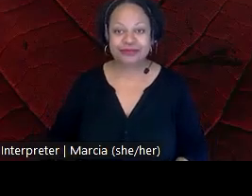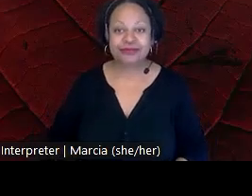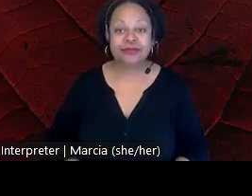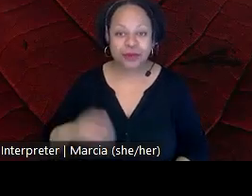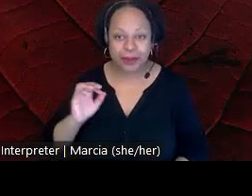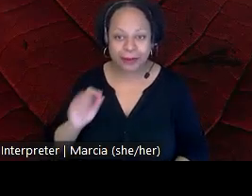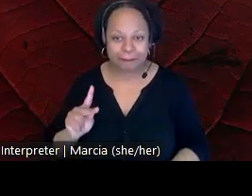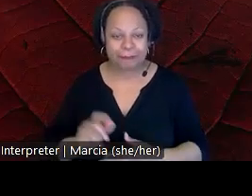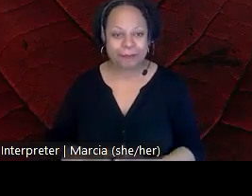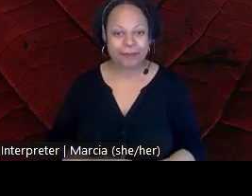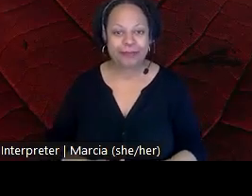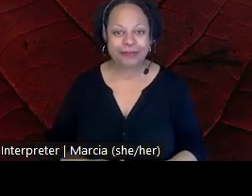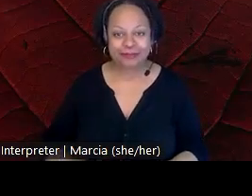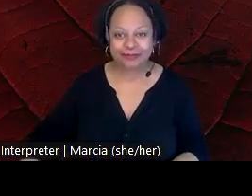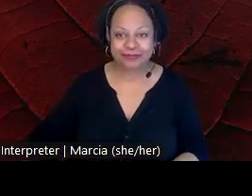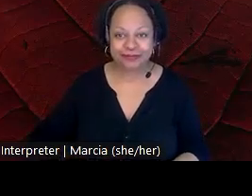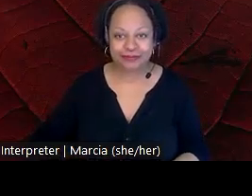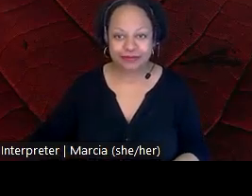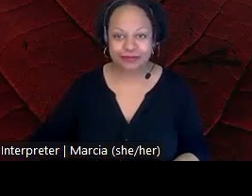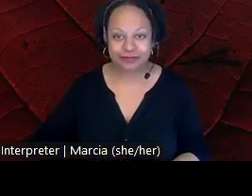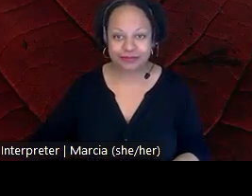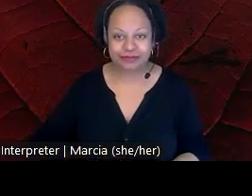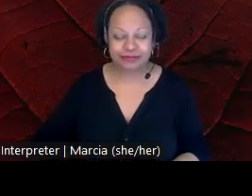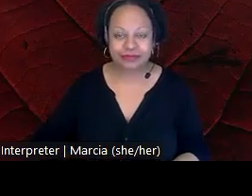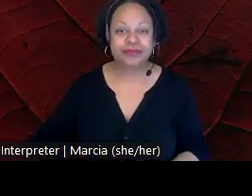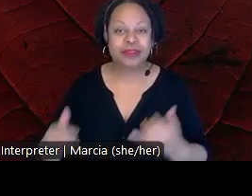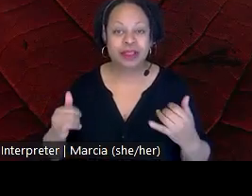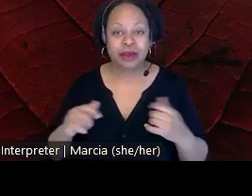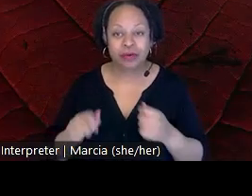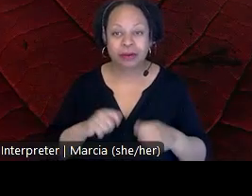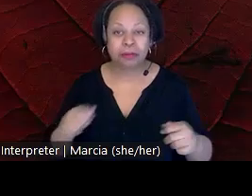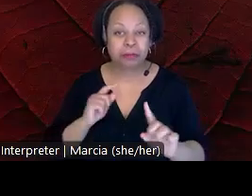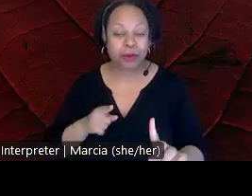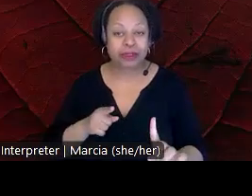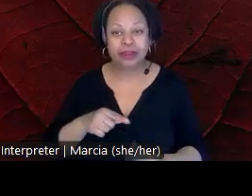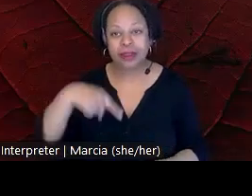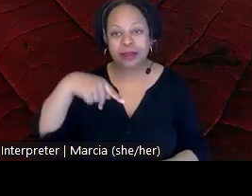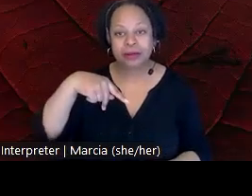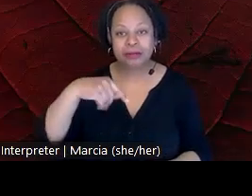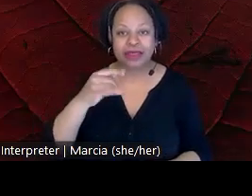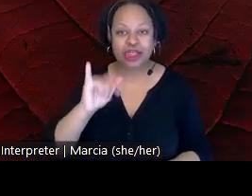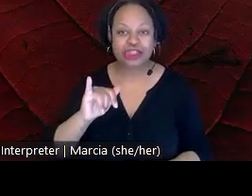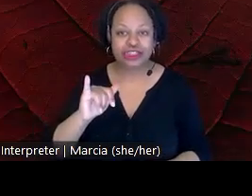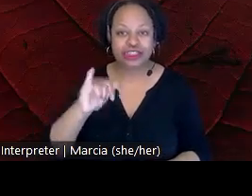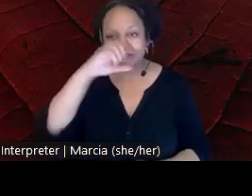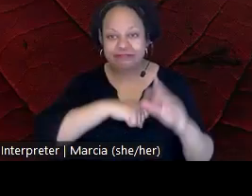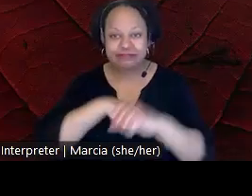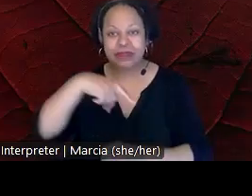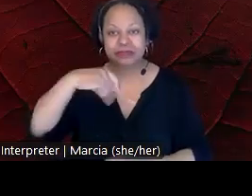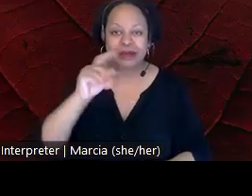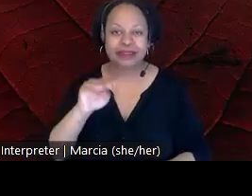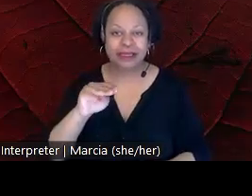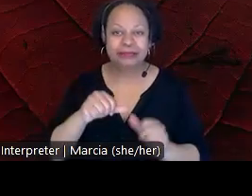Okay. Très bien. Go on. So just to wrap up, the pathology Pour paradigm conclure, persists le in paradigme de different ways as